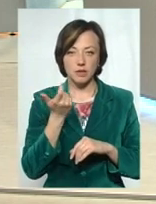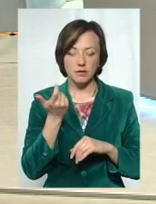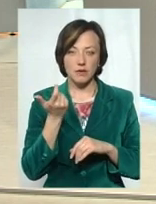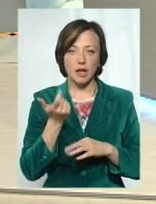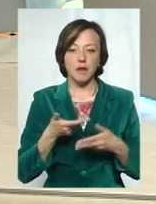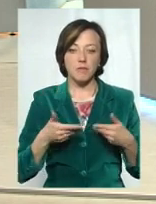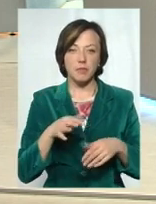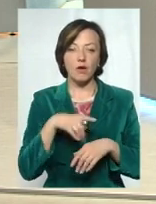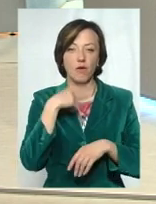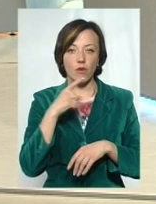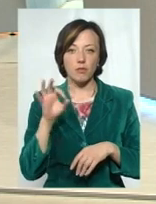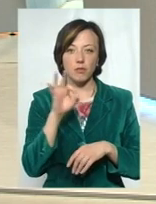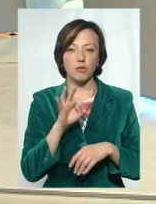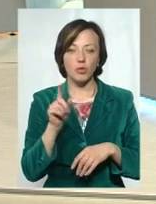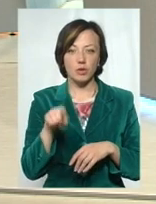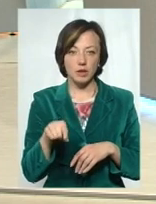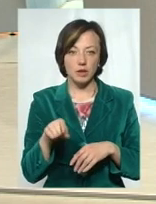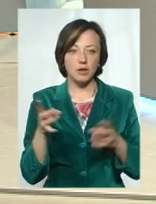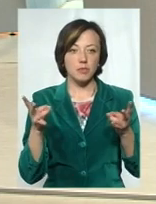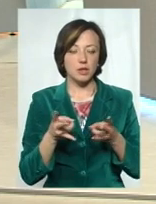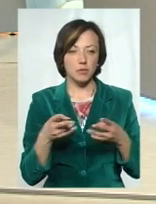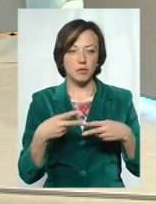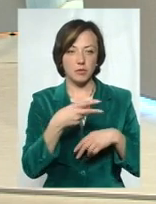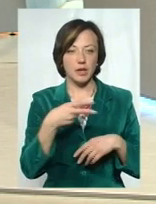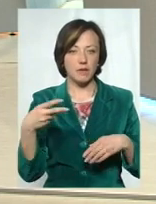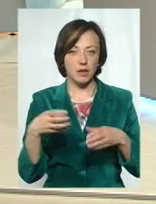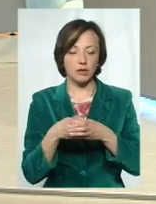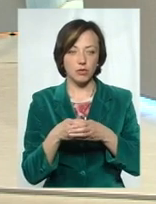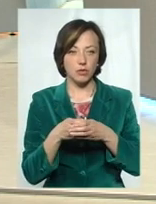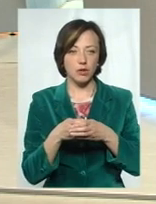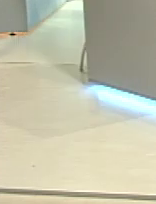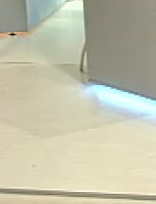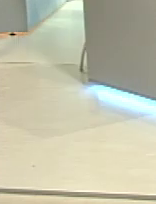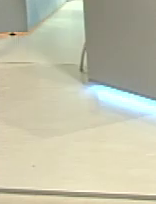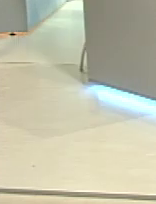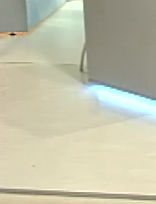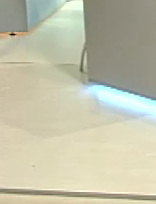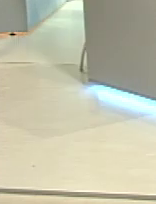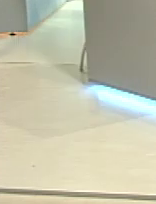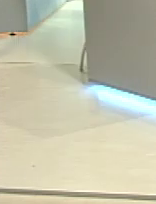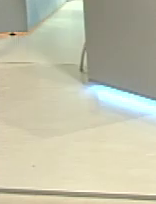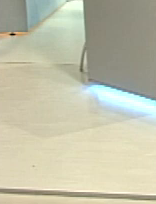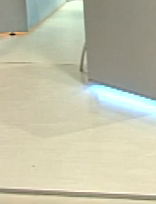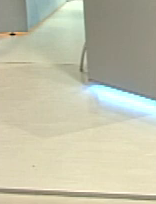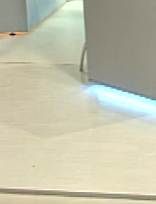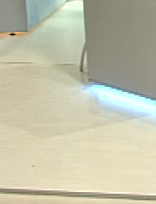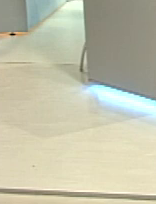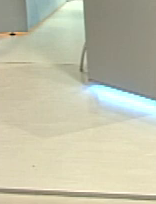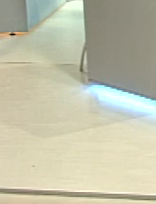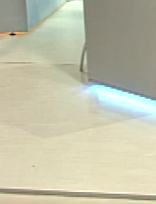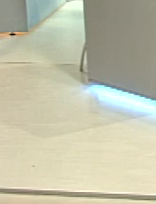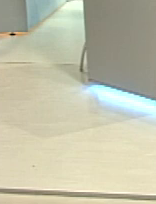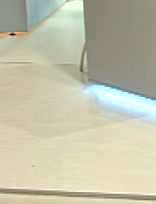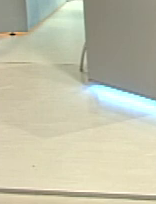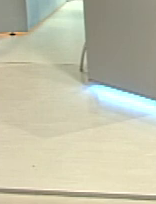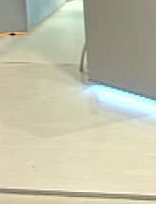господарстві, ми ведемо мову, що їх потрібно прирівняти до категорії, скажімо, фермерів або єдинщиків, щоб вони платили якусь